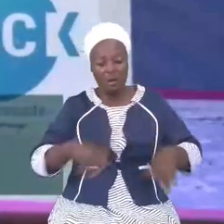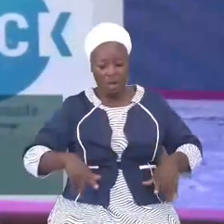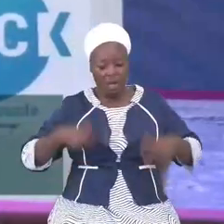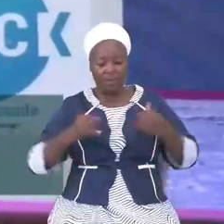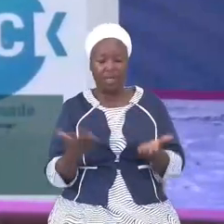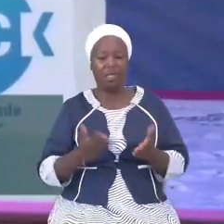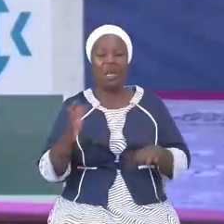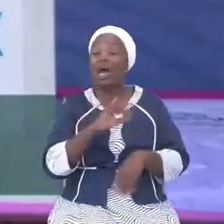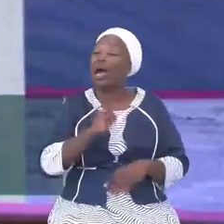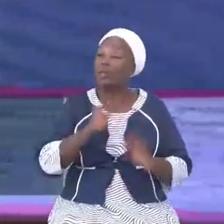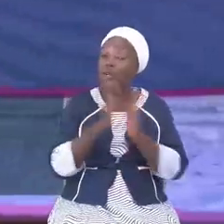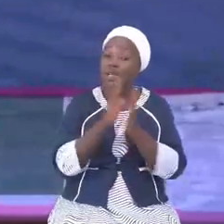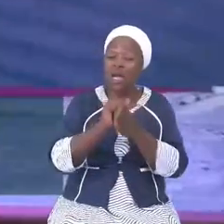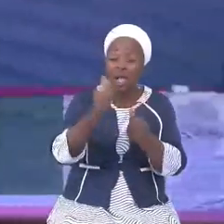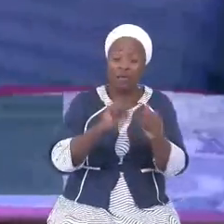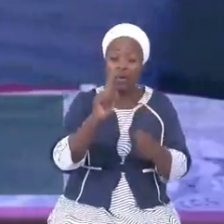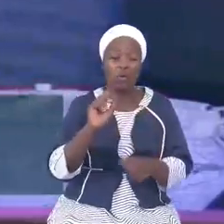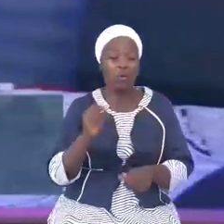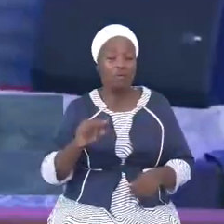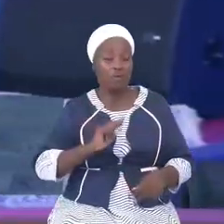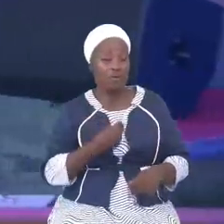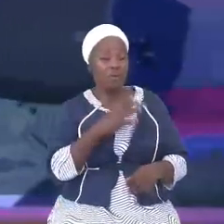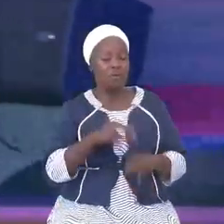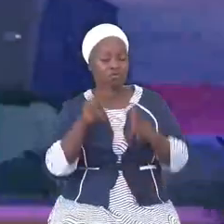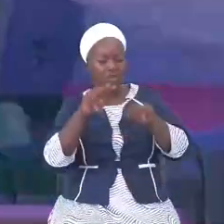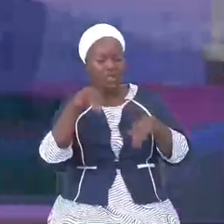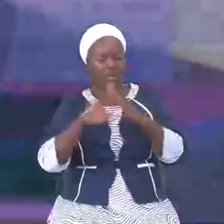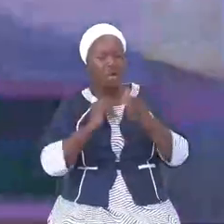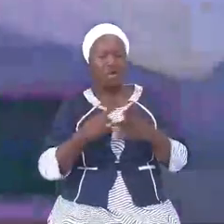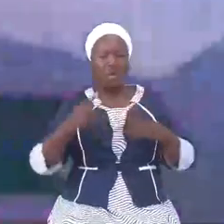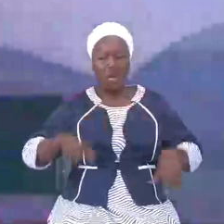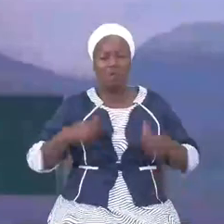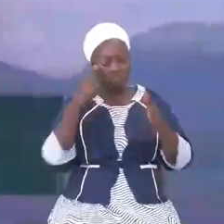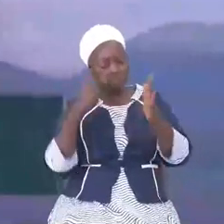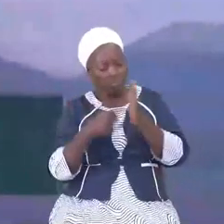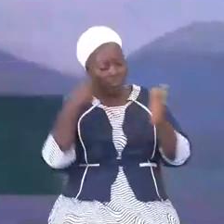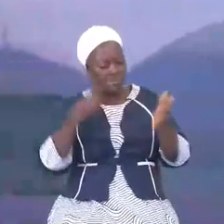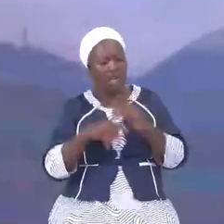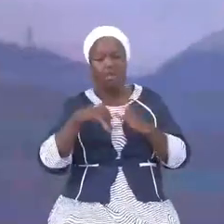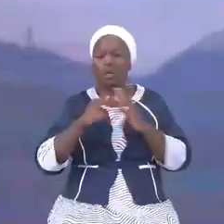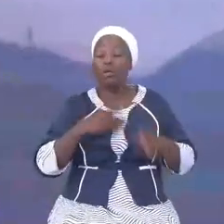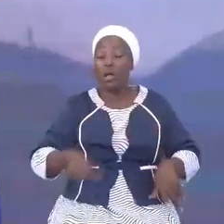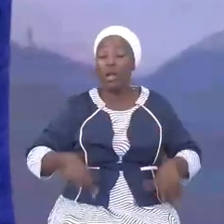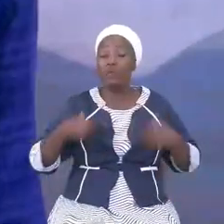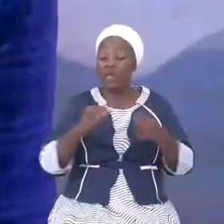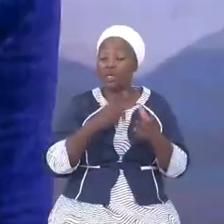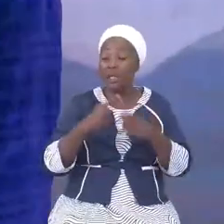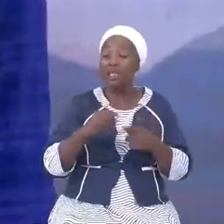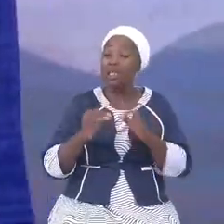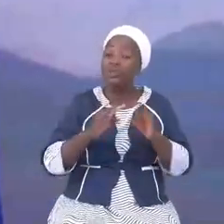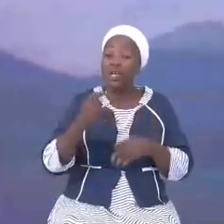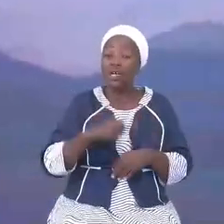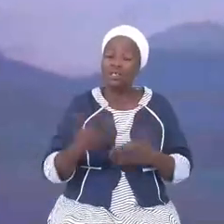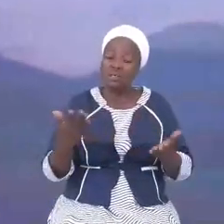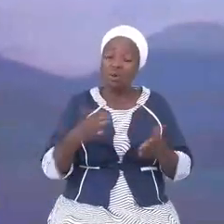que chacun de nous examine sa vie, s'il y a des vanités trompeuses, s'il y a un mode de vie dans la vanité, s'il y a